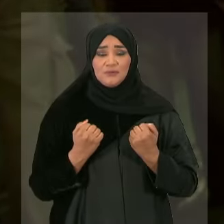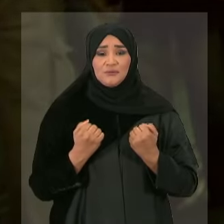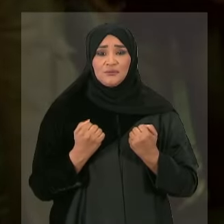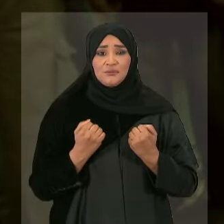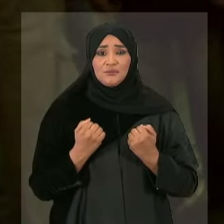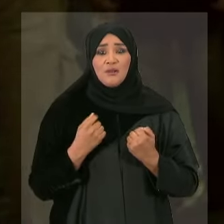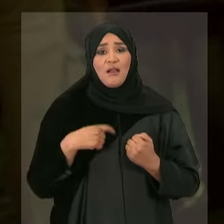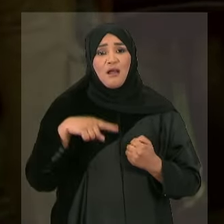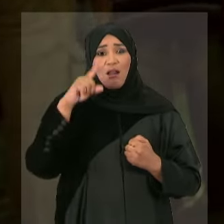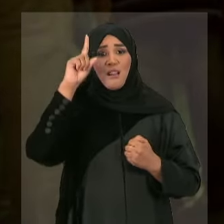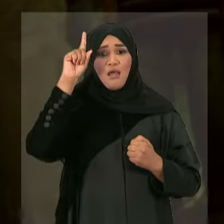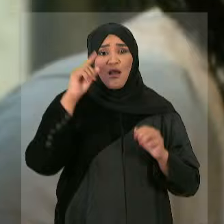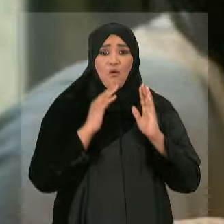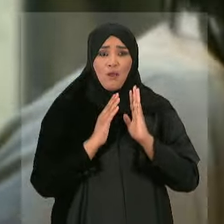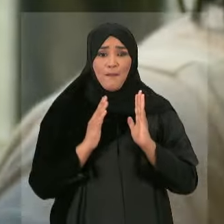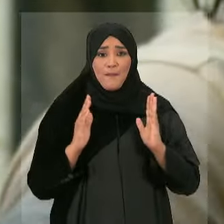الله أكبر.